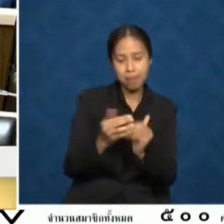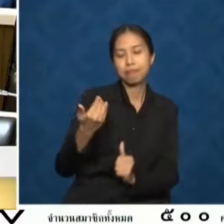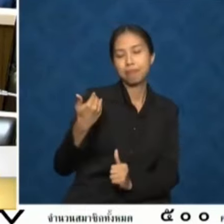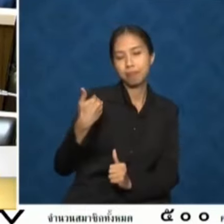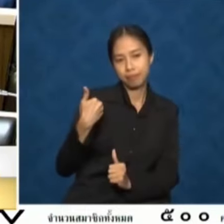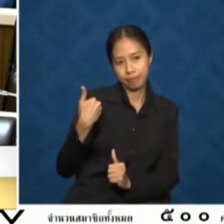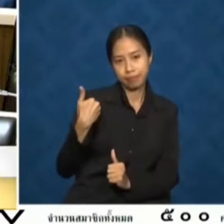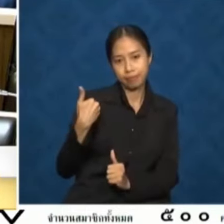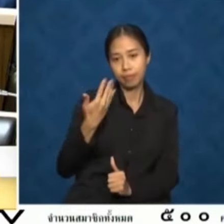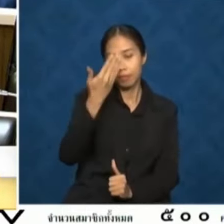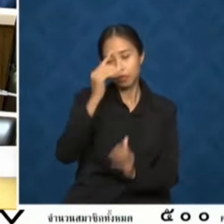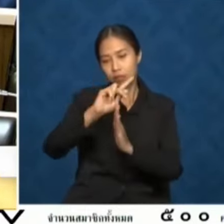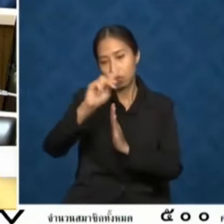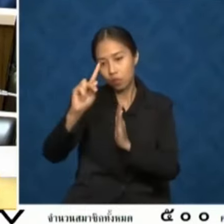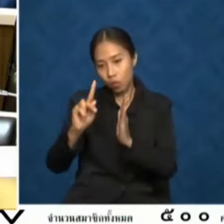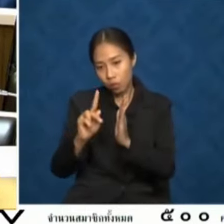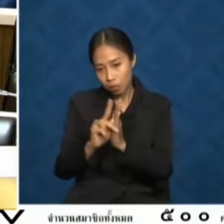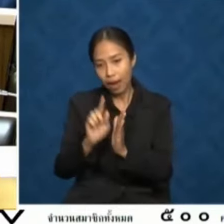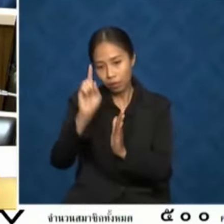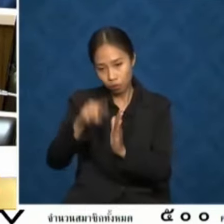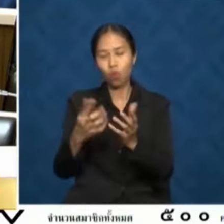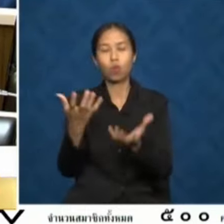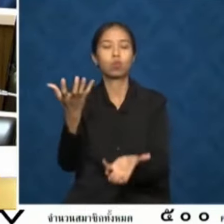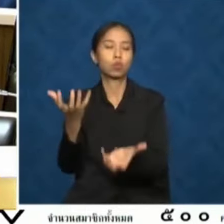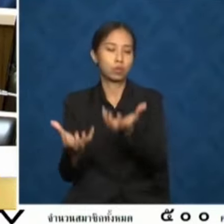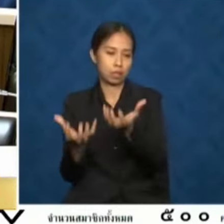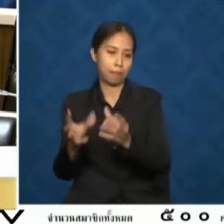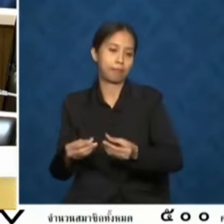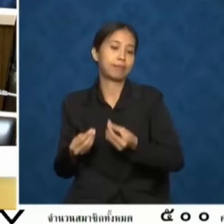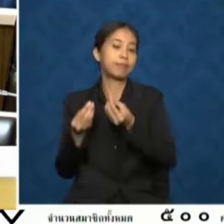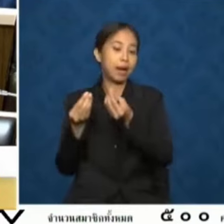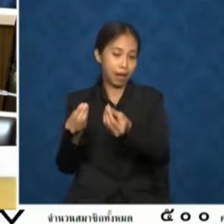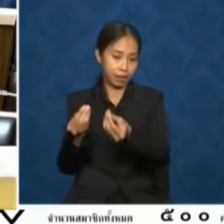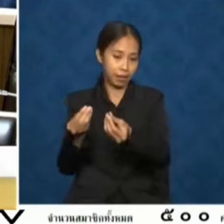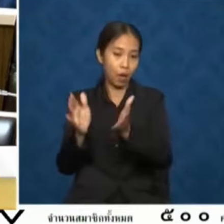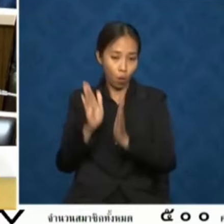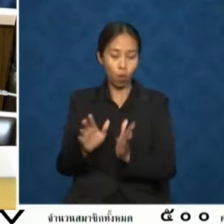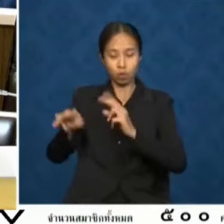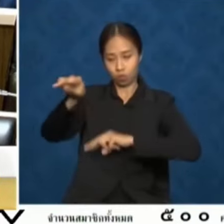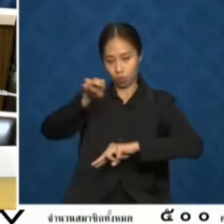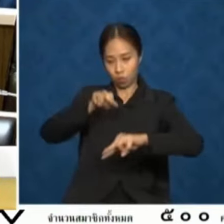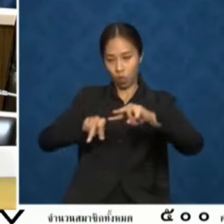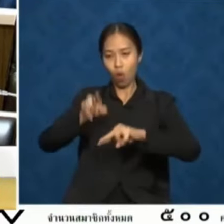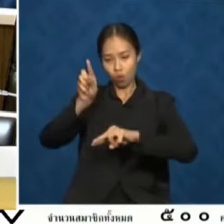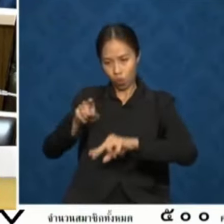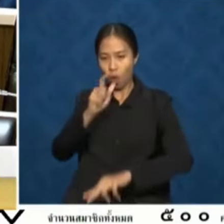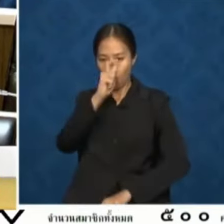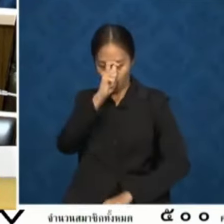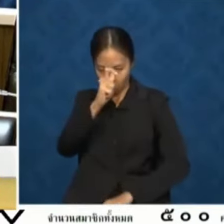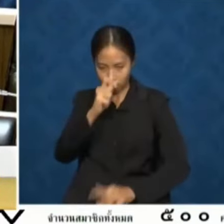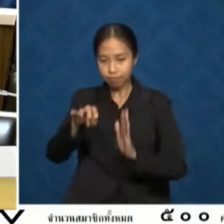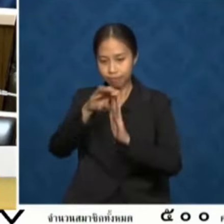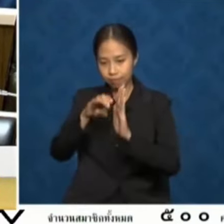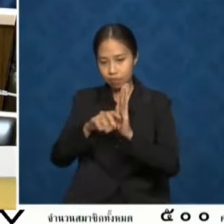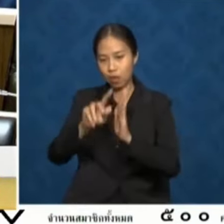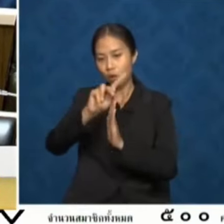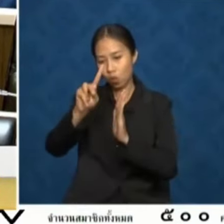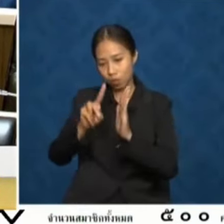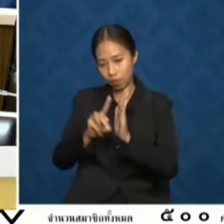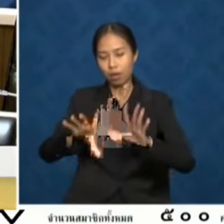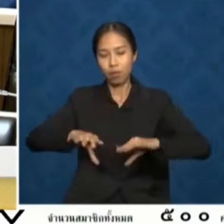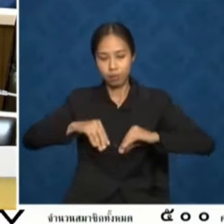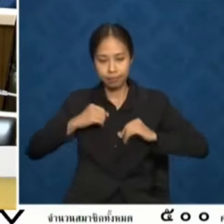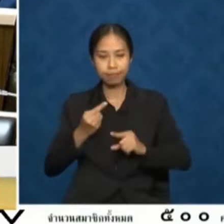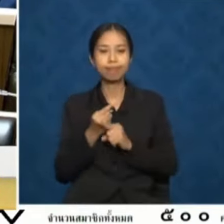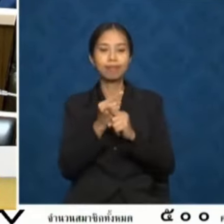ยจะต้องใช้กฎหมายด้วยความเป็นธรรมและสิ่งสำคัญที่สุดผู้ปกครองในระบอบประชาธิปไตยต้องเคารพและปฏิบัติตามกฎหมายซึ่งกติกา